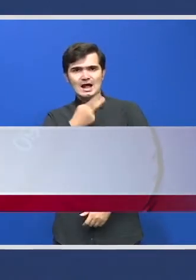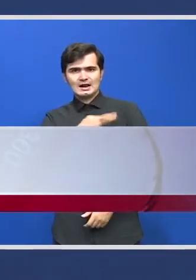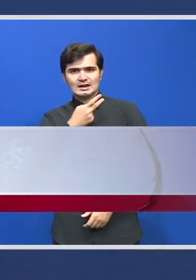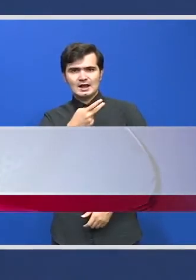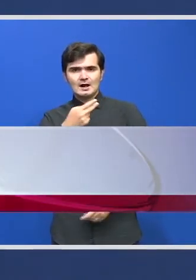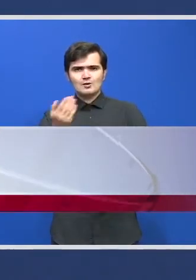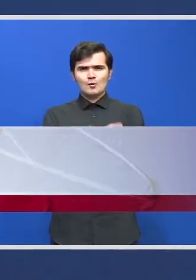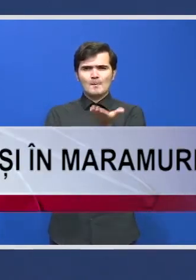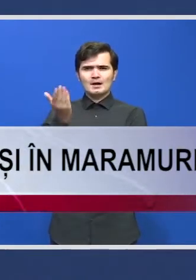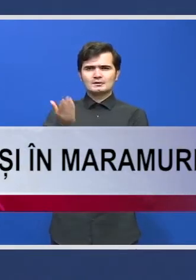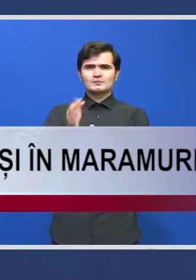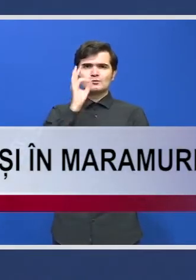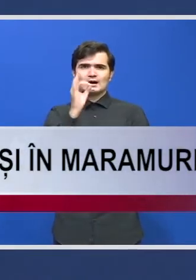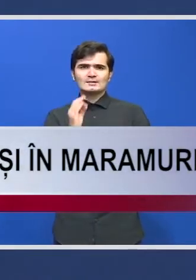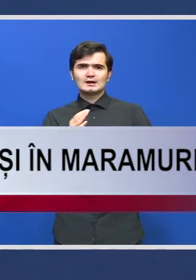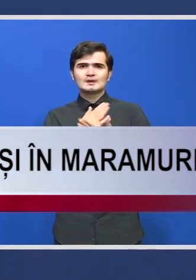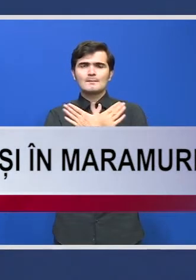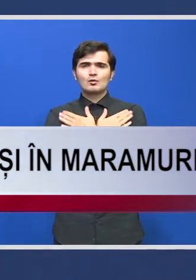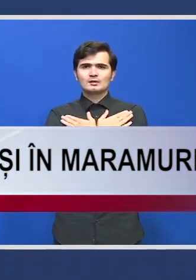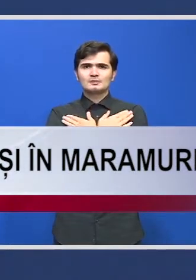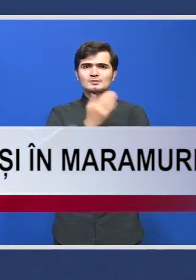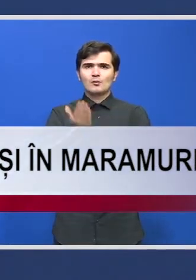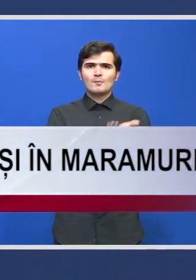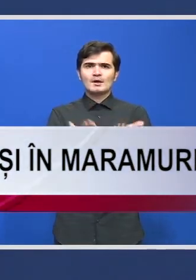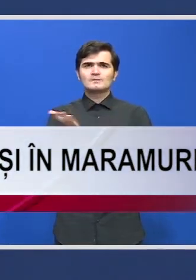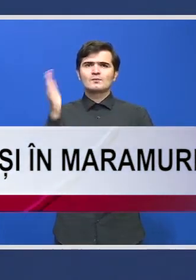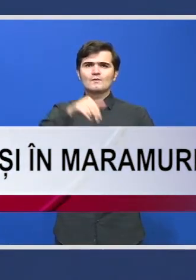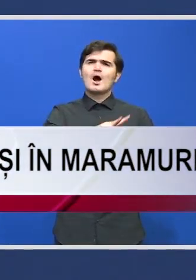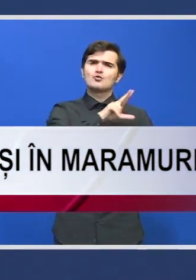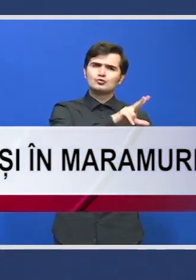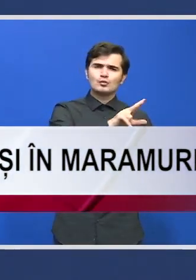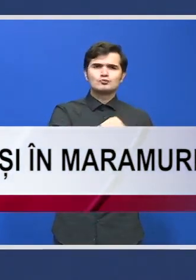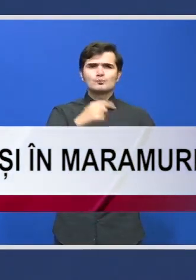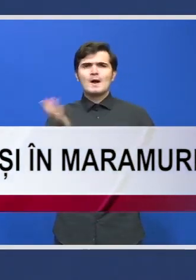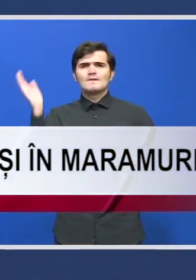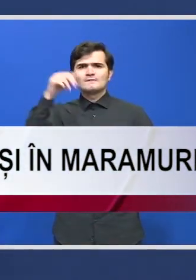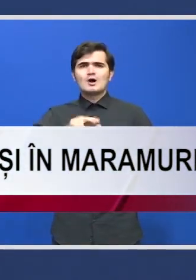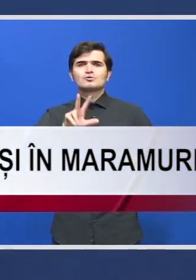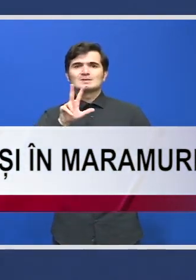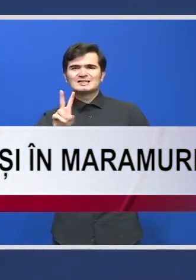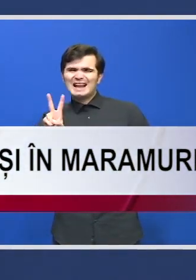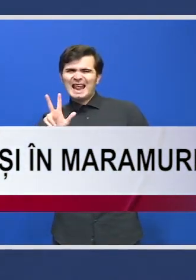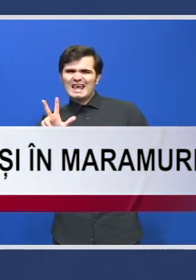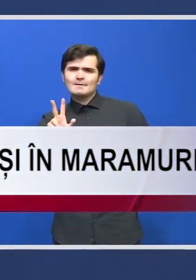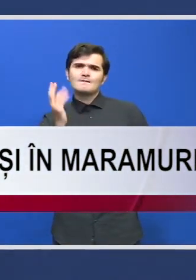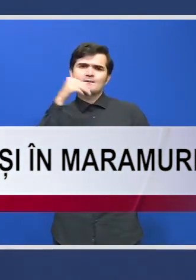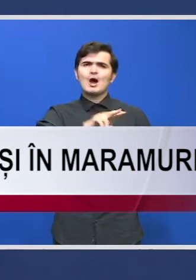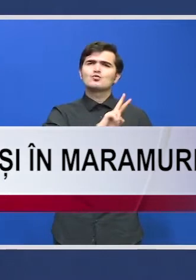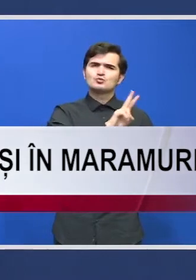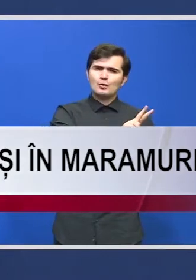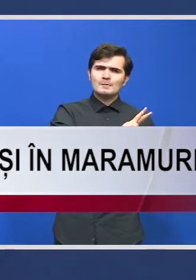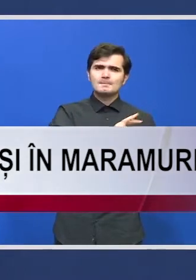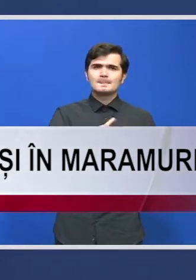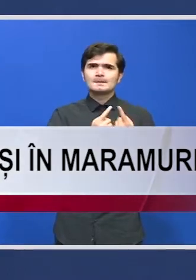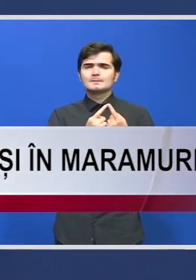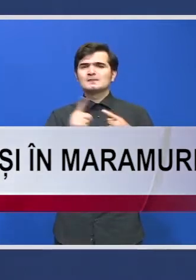mortalitatea între valul 2 care l-au avut și valul 3 care l-au avut, diferența fiind persoanele care a